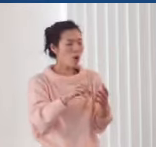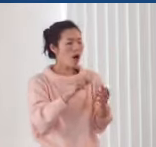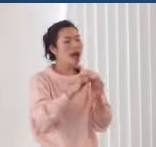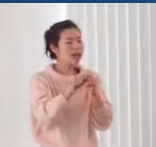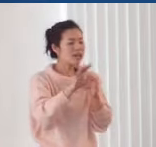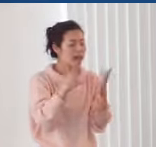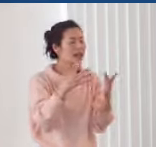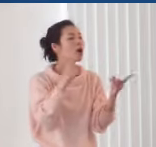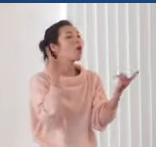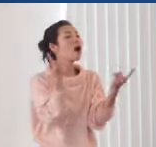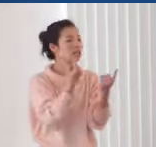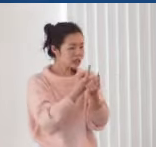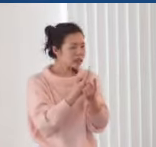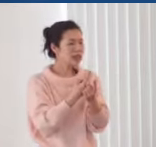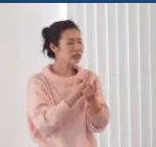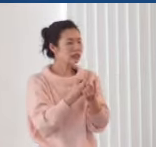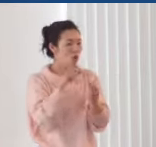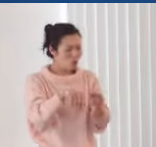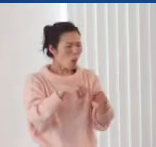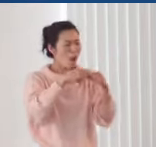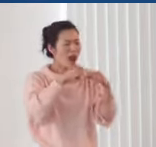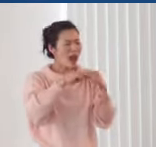辺をきれいに訳していて、ここに